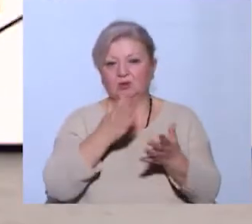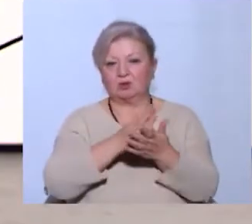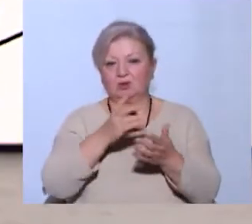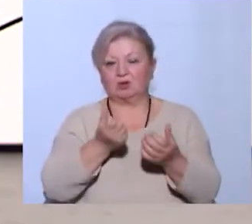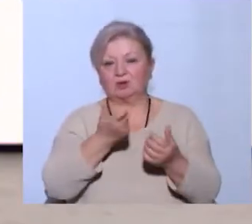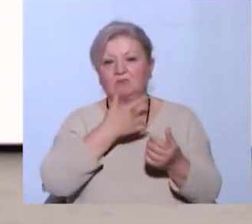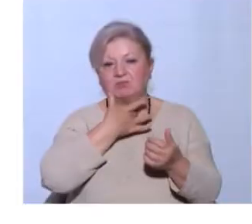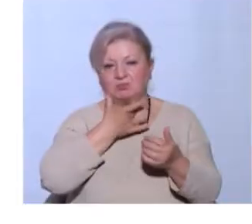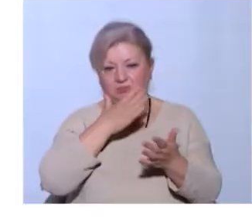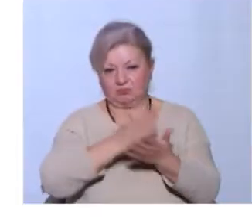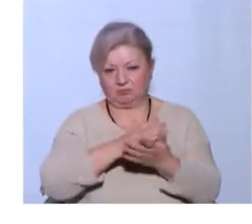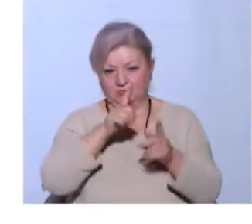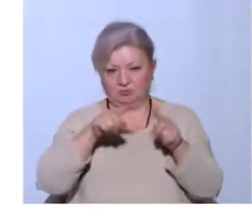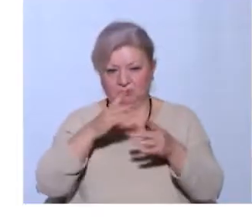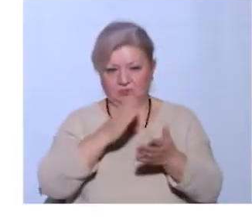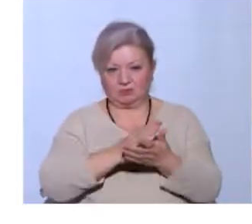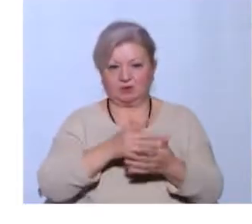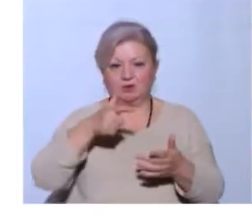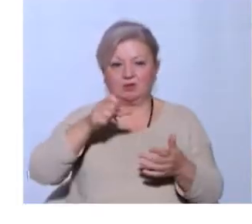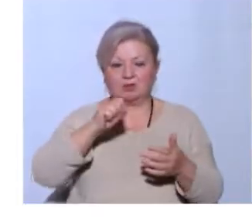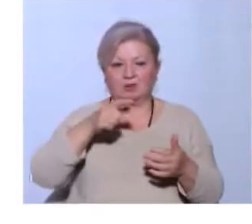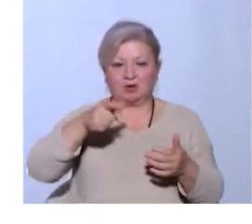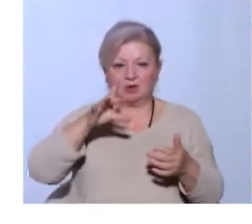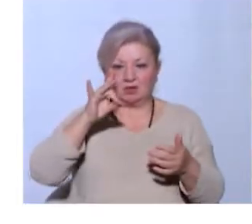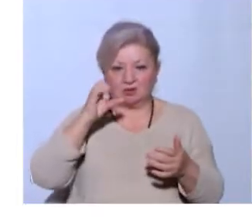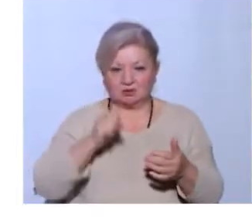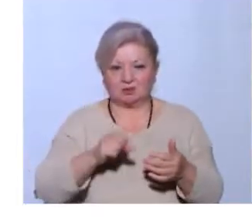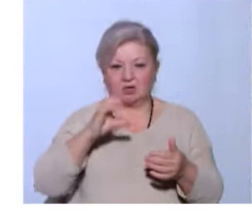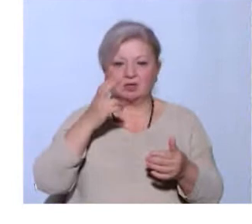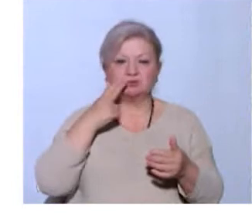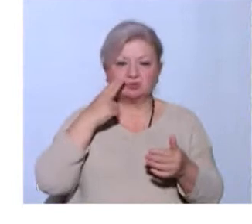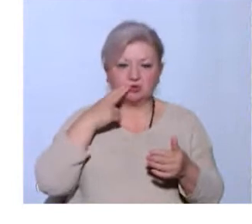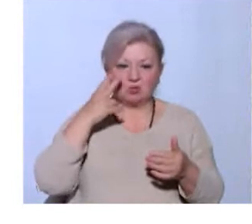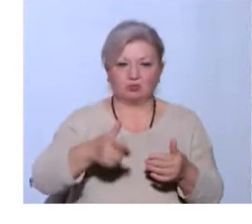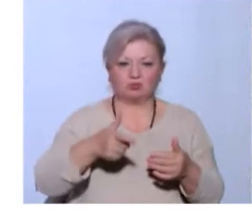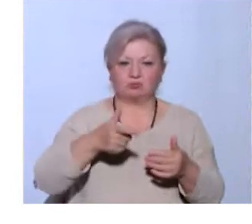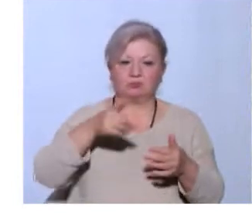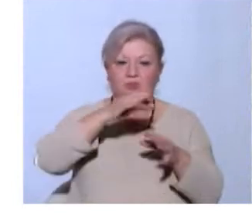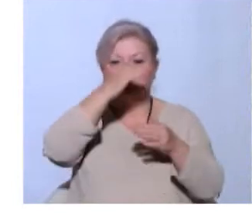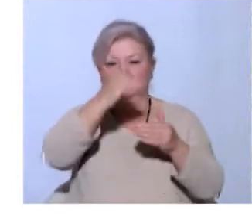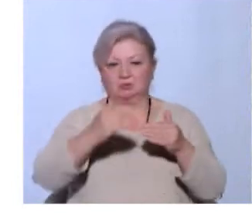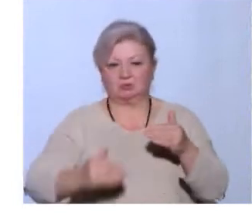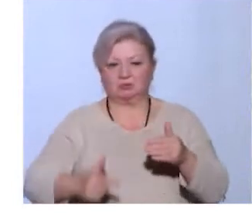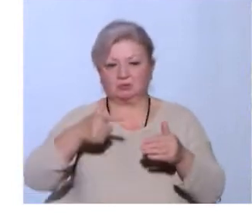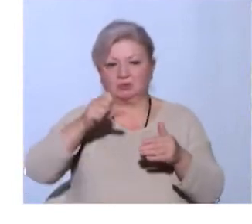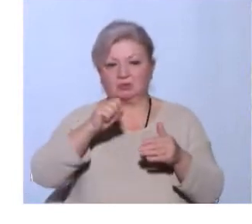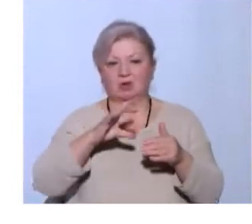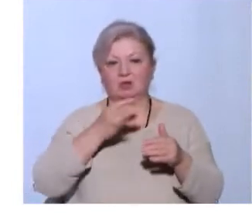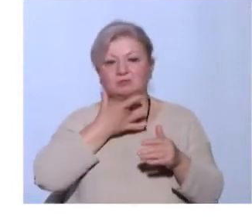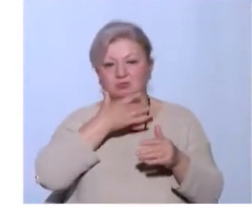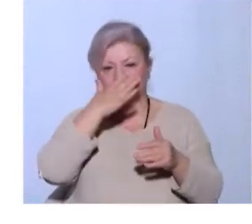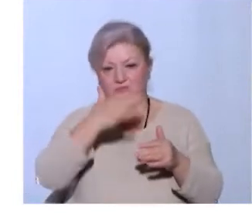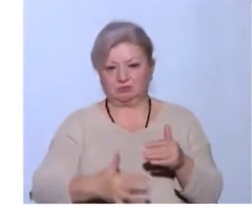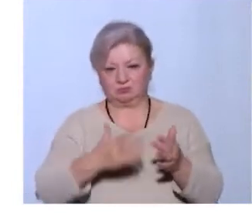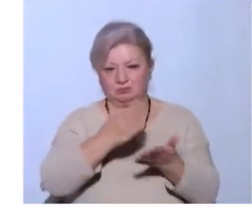ეკრანზე გამოჩნდებიან. ეს არის გაგრის, გუდაუთის, სოხუმის, გულრიფშის, ოჩამჩირისა და გალის მუნიციპალიტეტები.